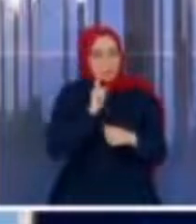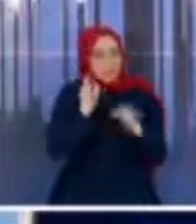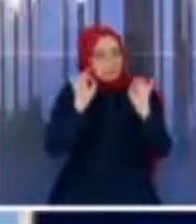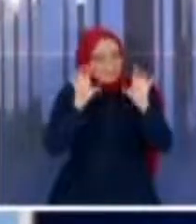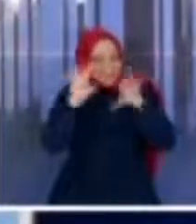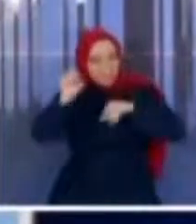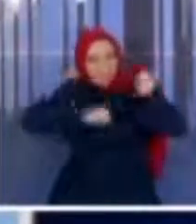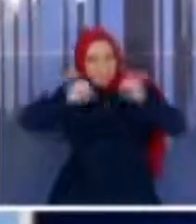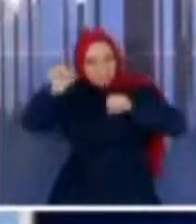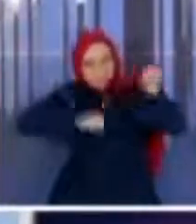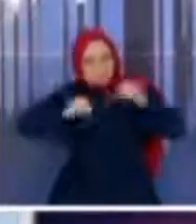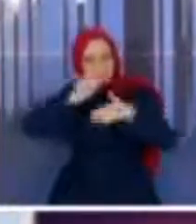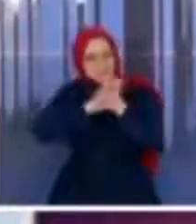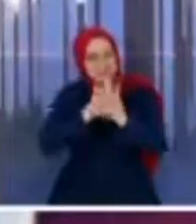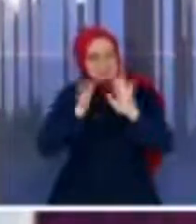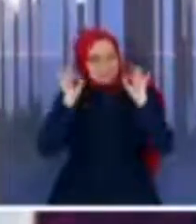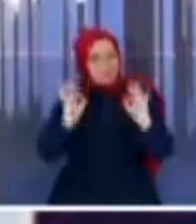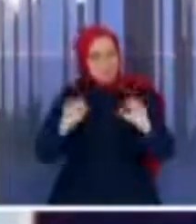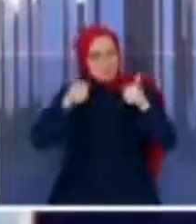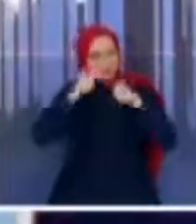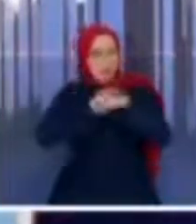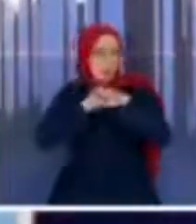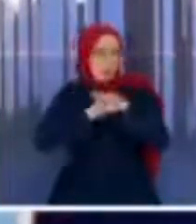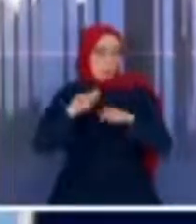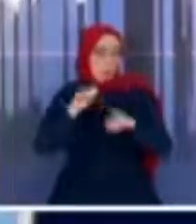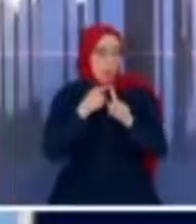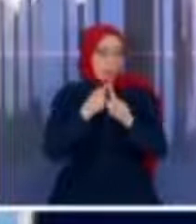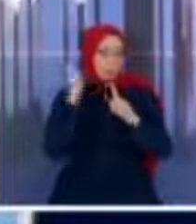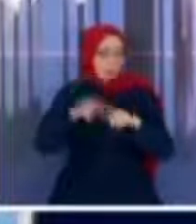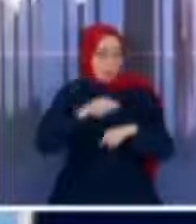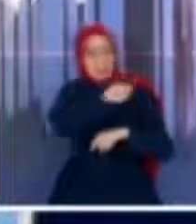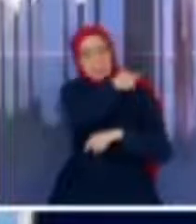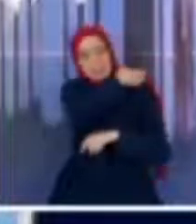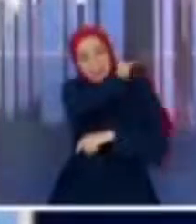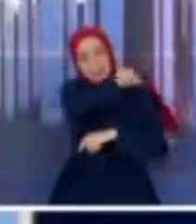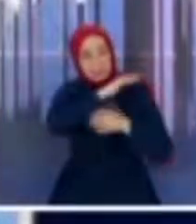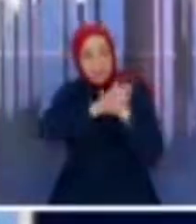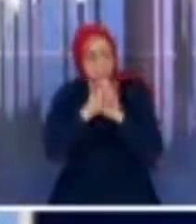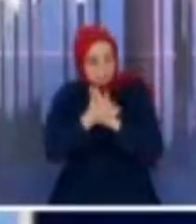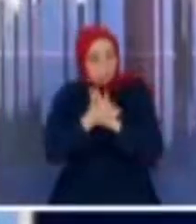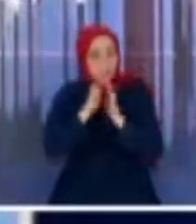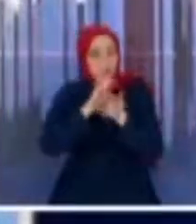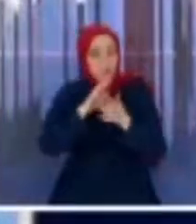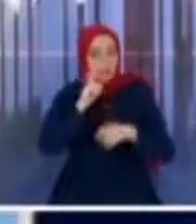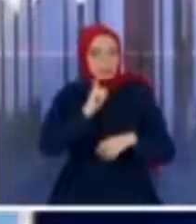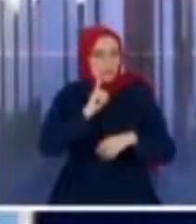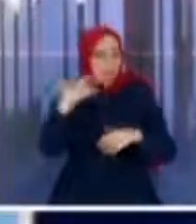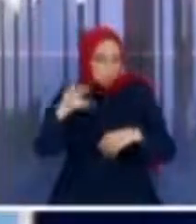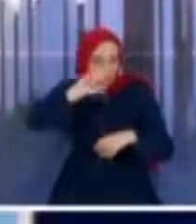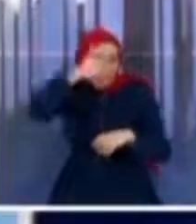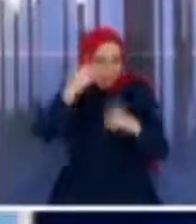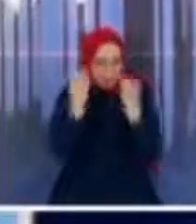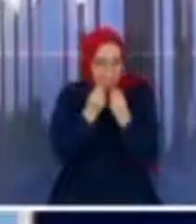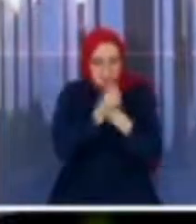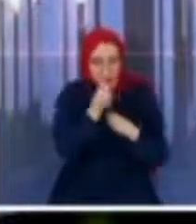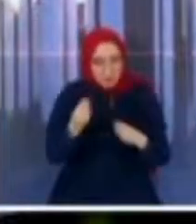مثل هذه المواضيع مهم برشا، لأنه نحن نحكيوا على الإسعافات الأولية ونعرفوا قيمة المرأة في الإسعافات الأولية في كافة المجالات.